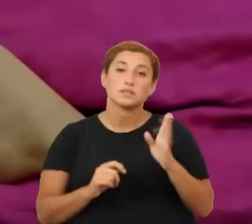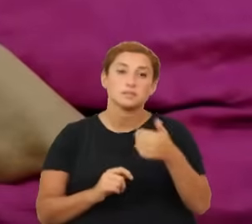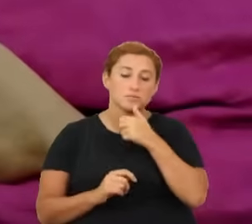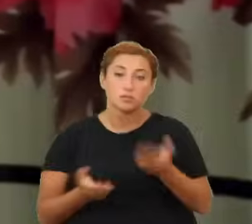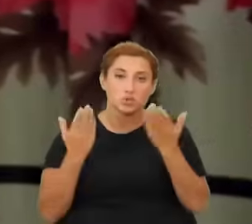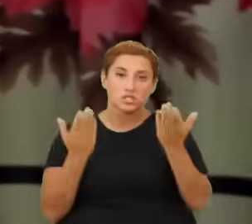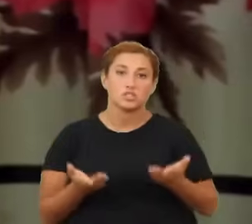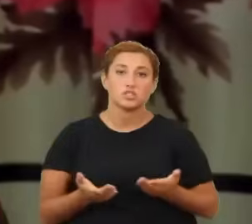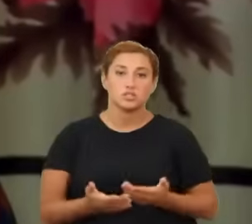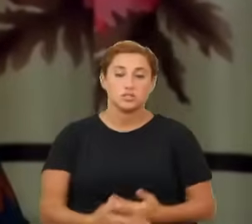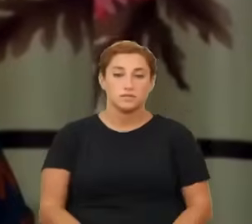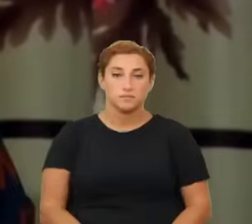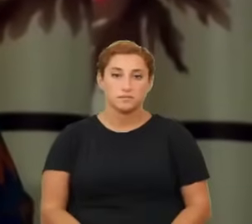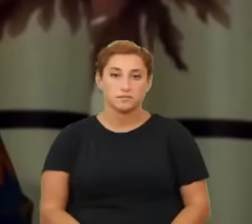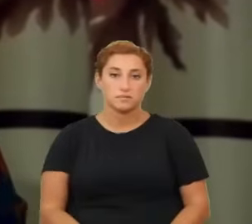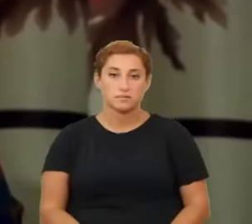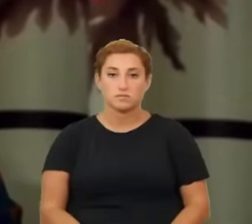babamı uyandıracağım.